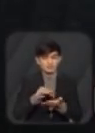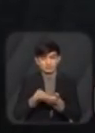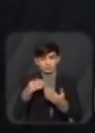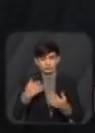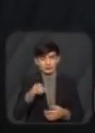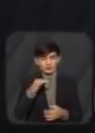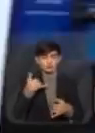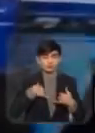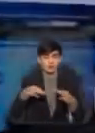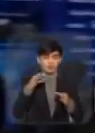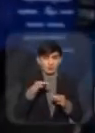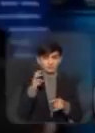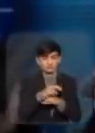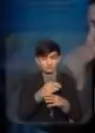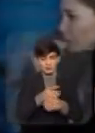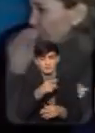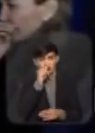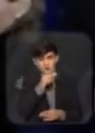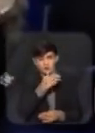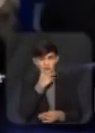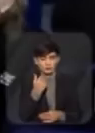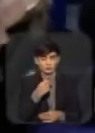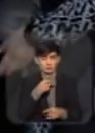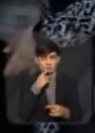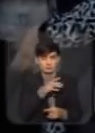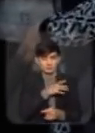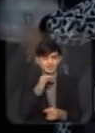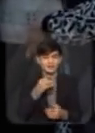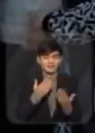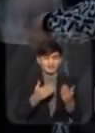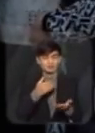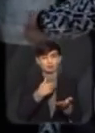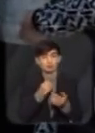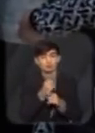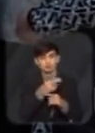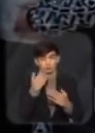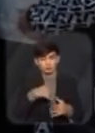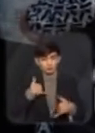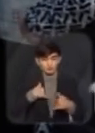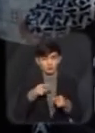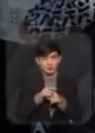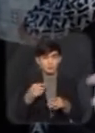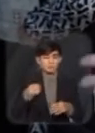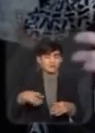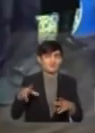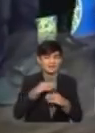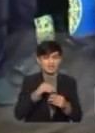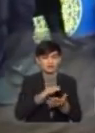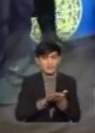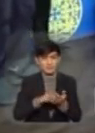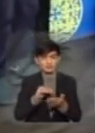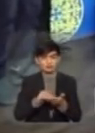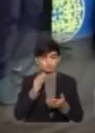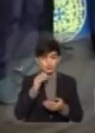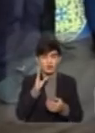мектептегі ұстаздар қауымы бұл жерде мұғалімнің кінәсі жоқ. Егер мұғалім жұмыстан шығарылса, барлығымызда арыз жазуға дайынбыз дейді. Ал баланың